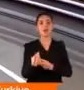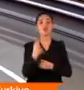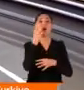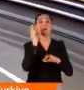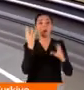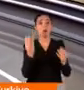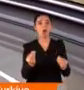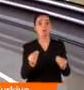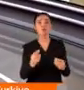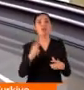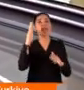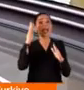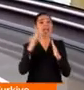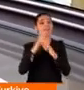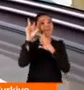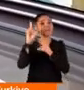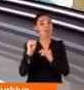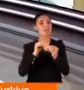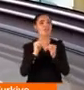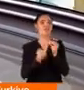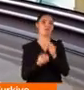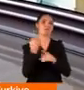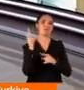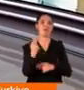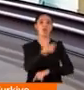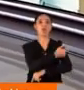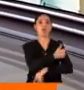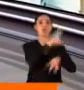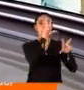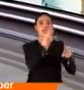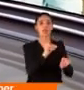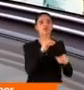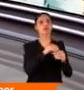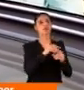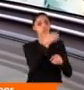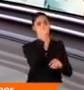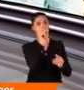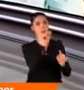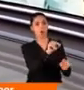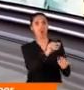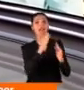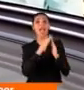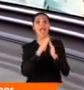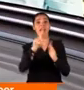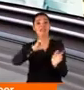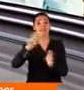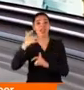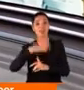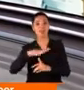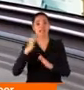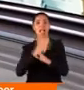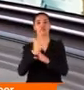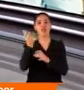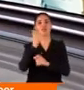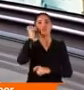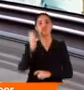hal böyle olunca kalacak yer meselesi çıktı ortaya. Yurtta kalacaklar için durum biraz daha kolay ama eve çıkacak olanların eşya